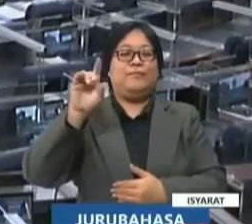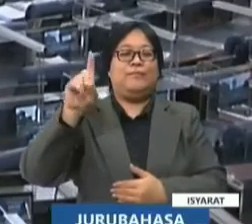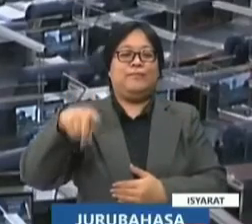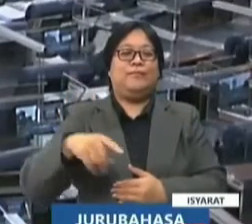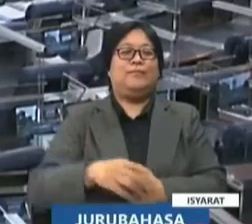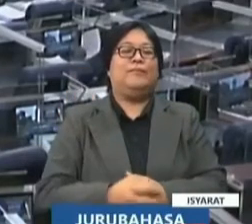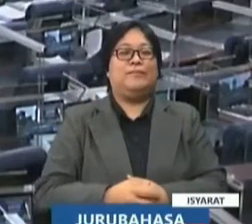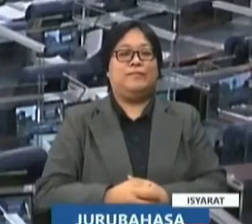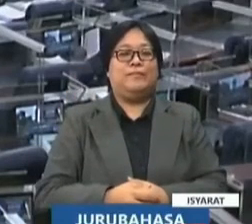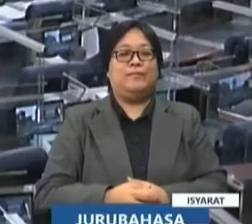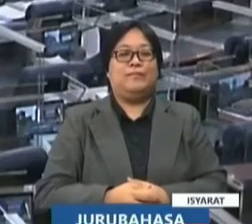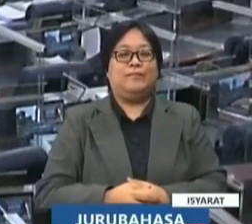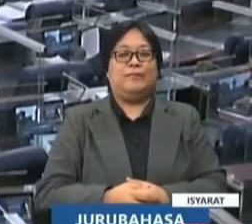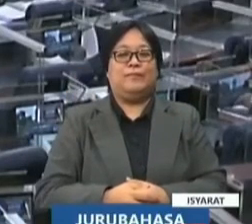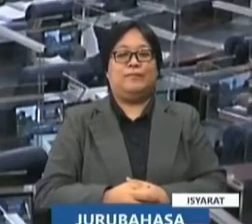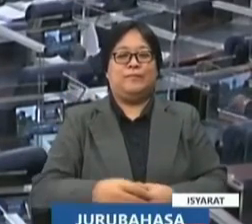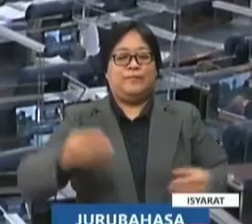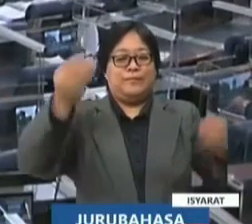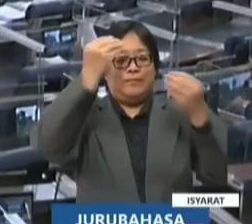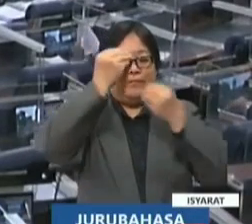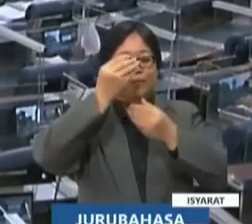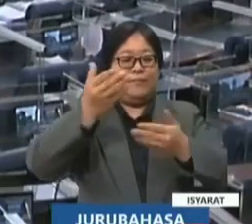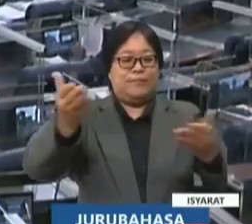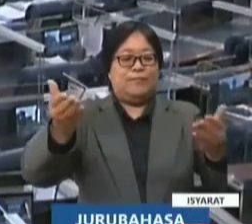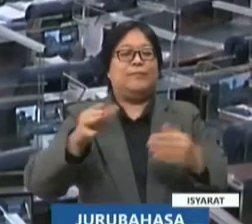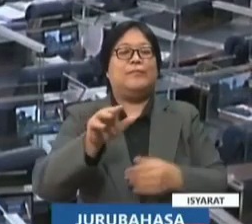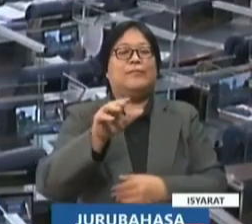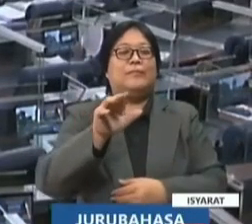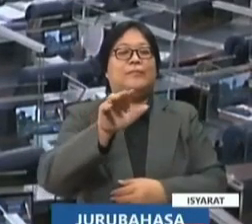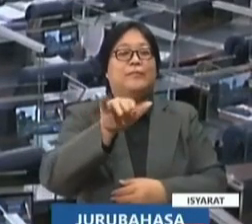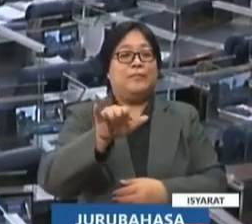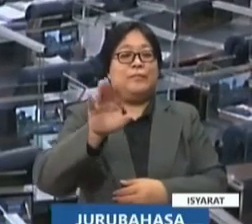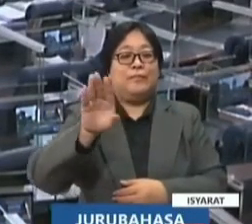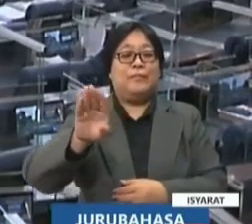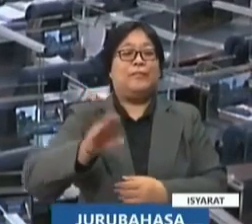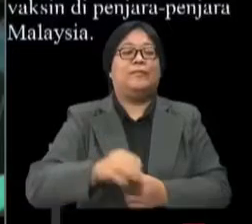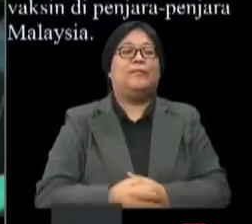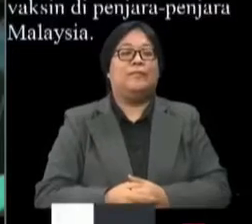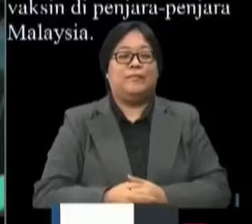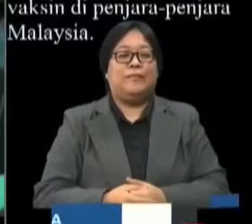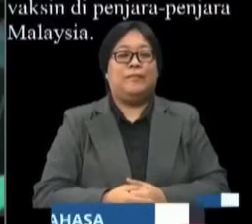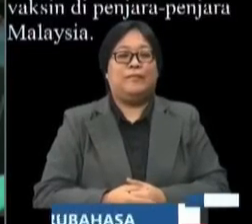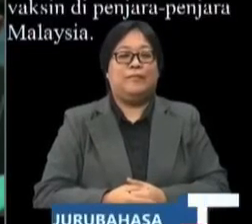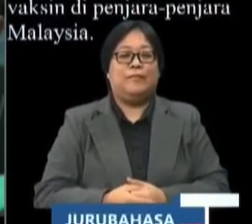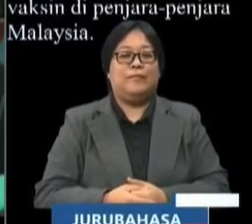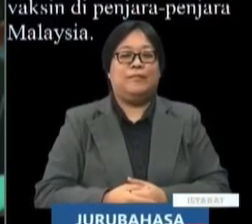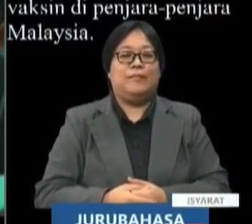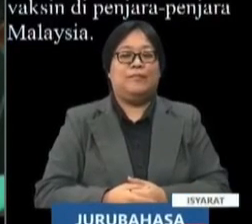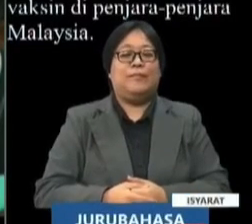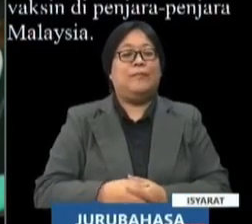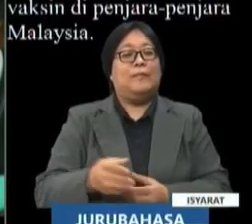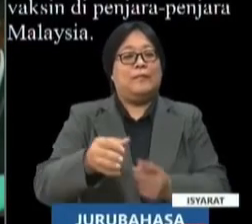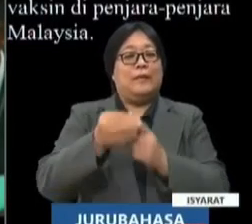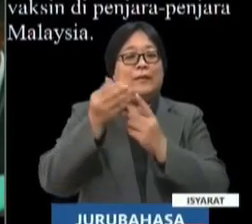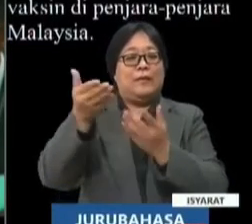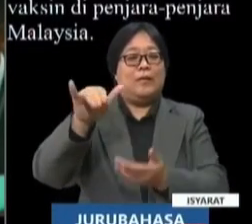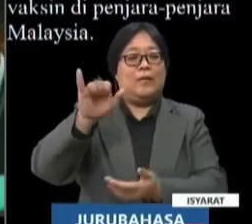Ketua, untuk makluman Alali yang berhormat dan khususnya kepada YB